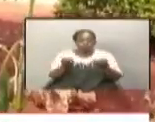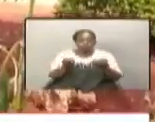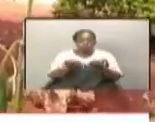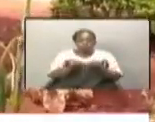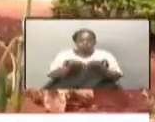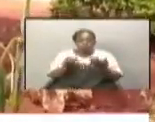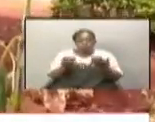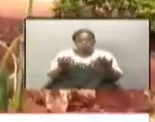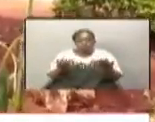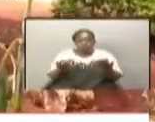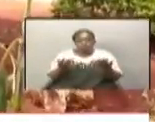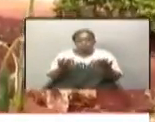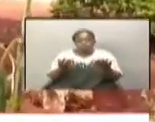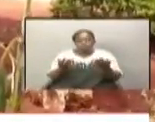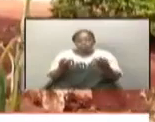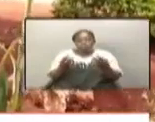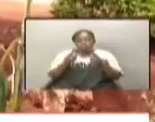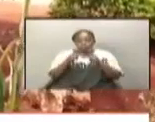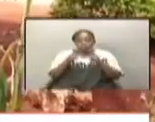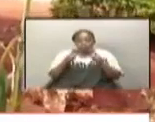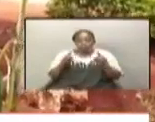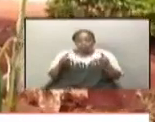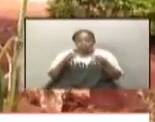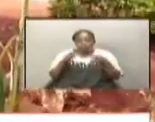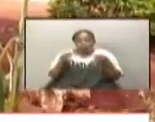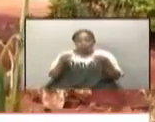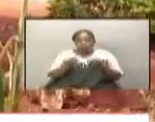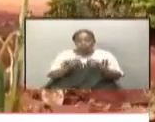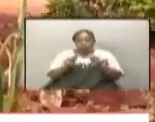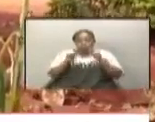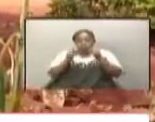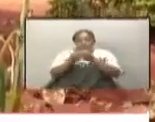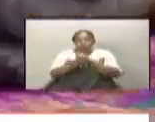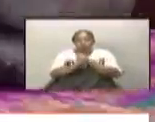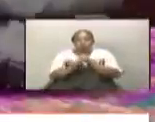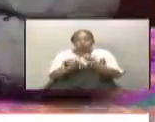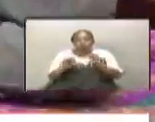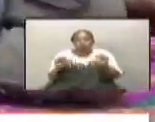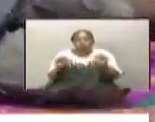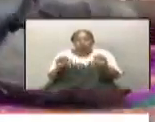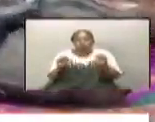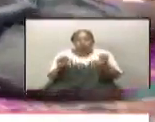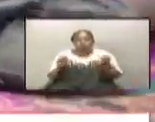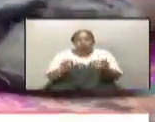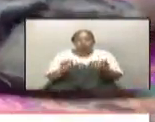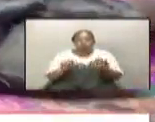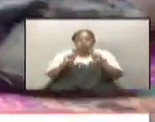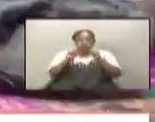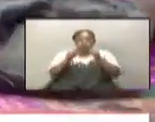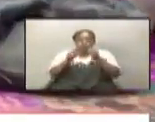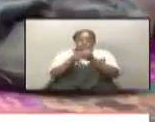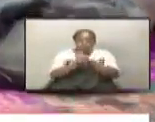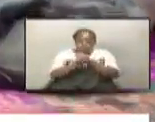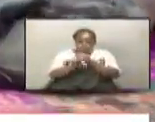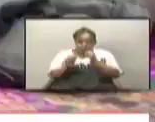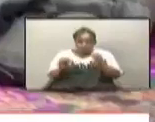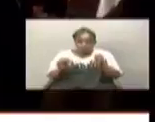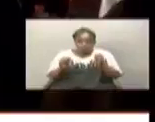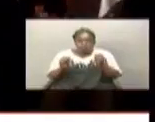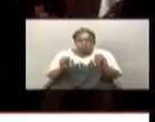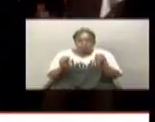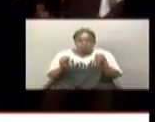ne Kameruni naye bakutte kubami abadde kutaasa. Yagenze taasa. Okutaasa